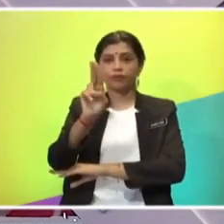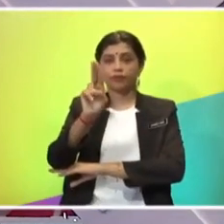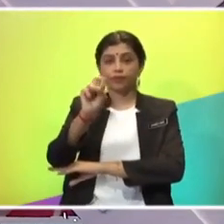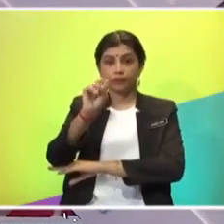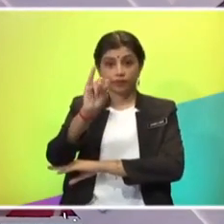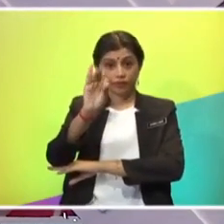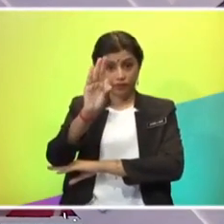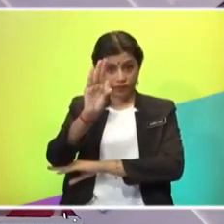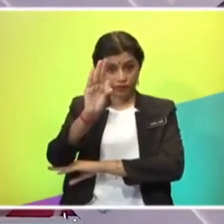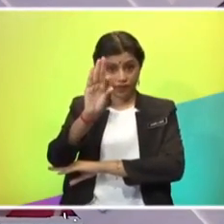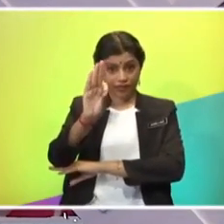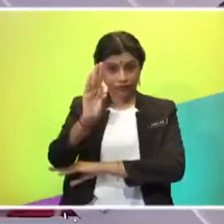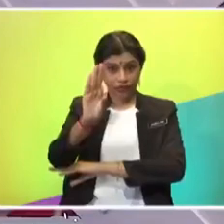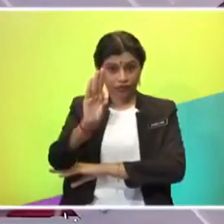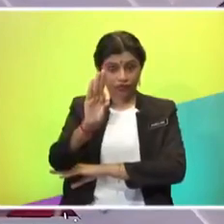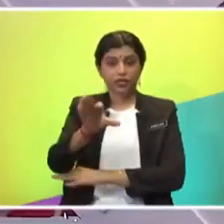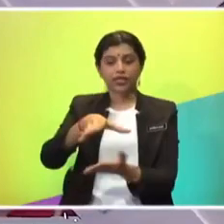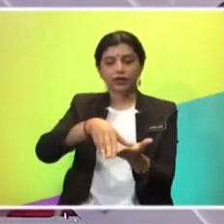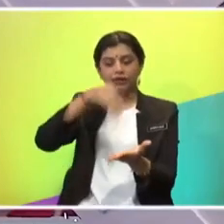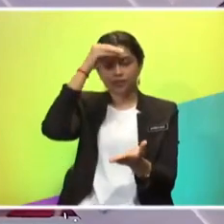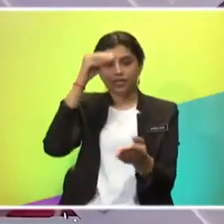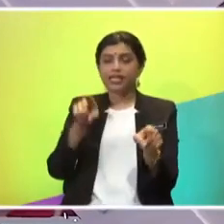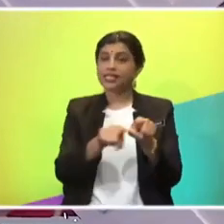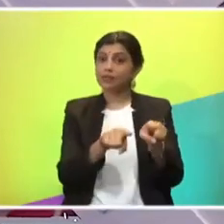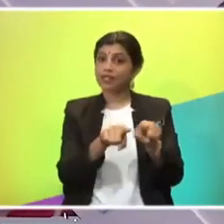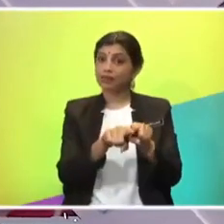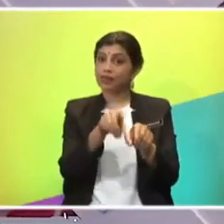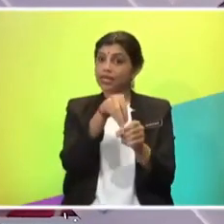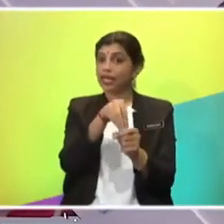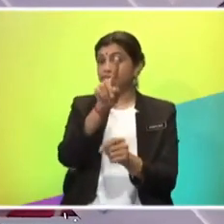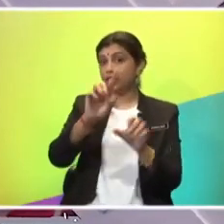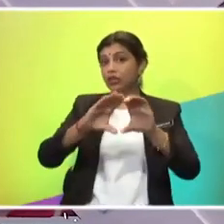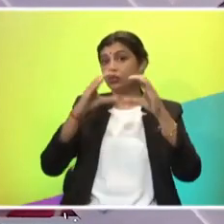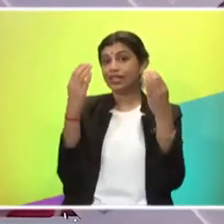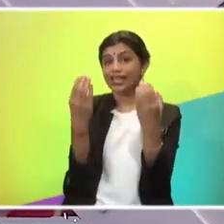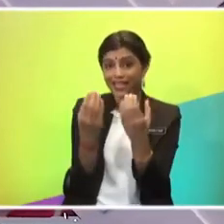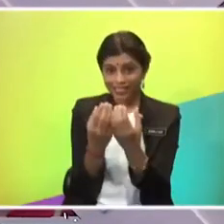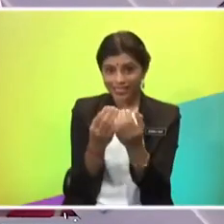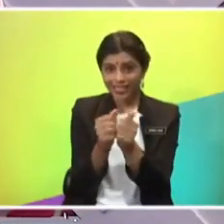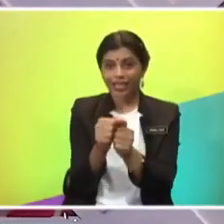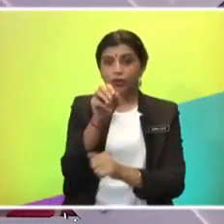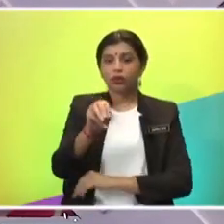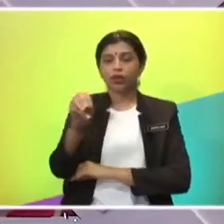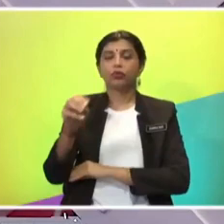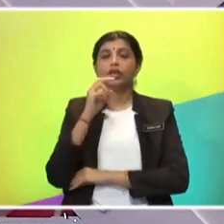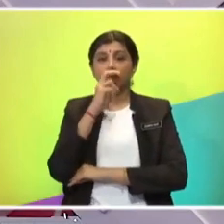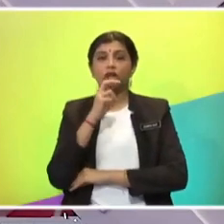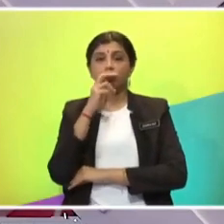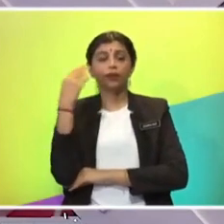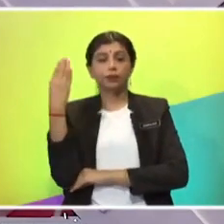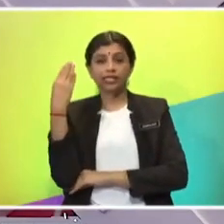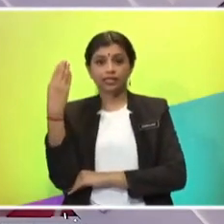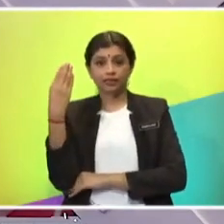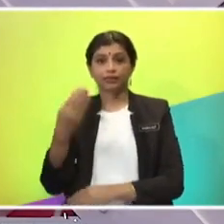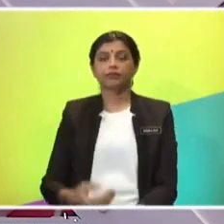murid berkeperluan khas belajar bersama-sama dengan murid lain, kalau di sini bersama dengan murid tipikal atau murid perdana. Baik. Di dalam satu kelas yang